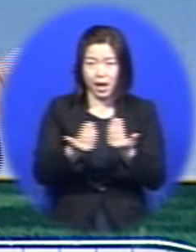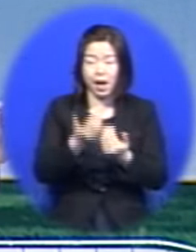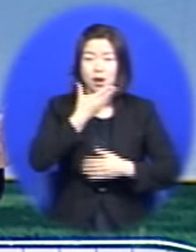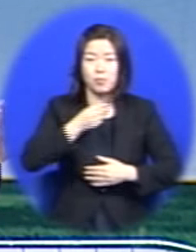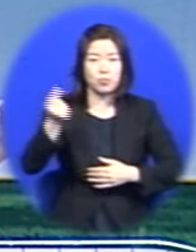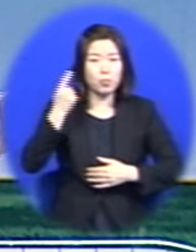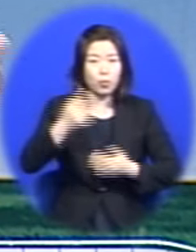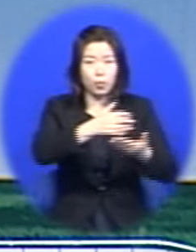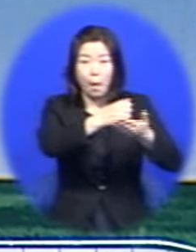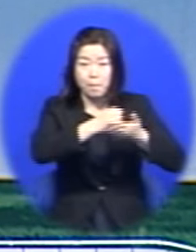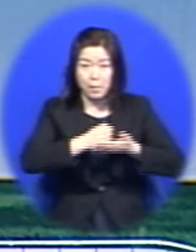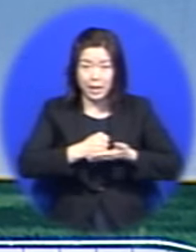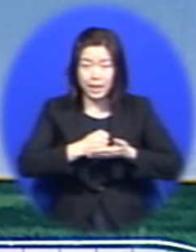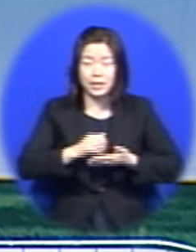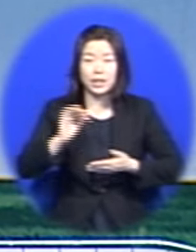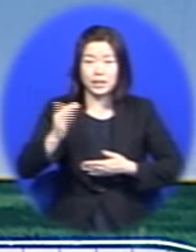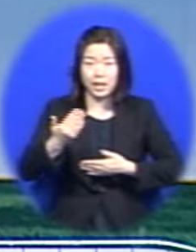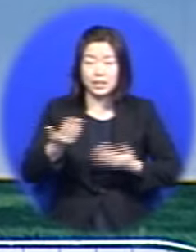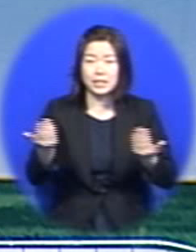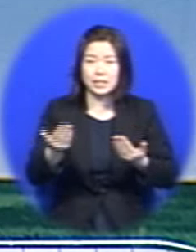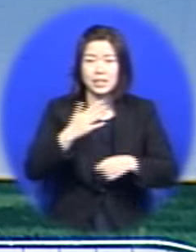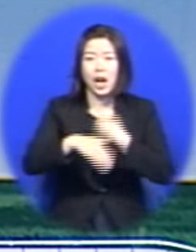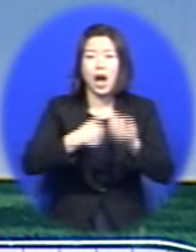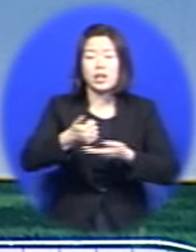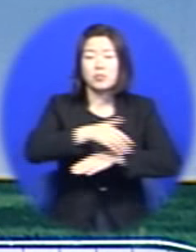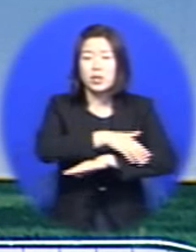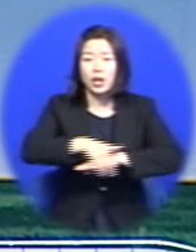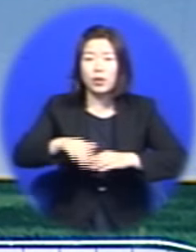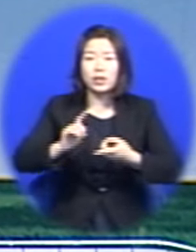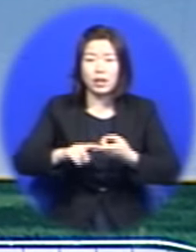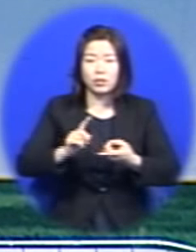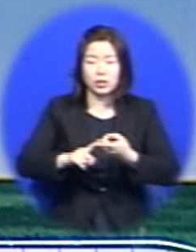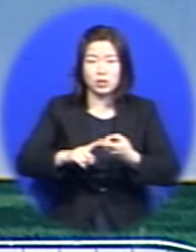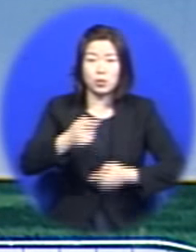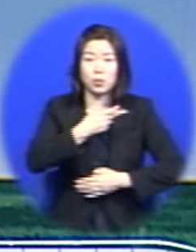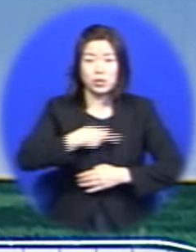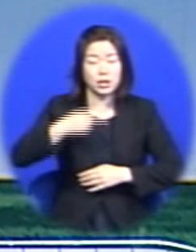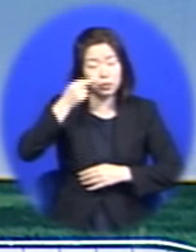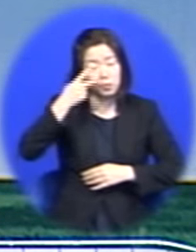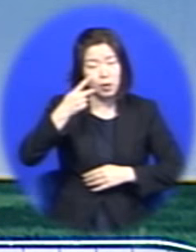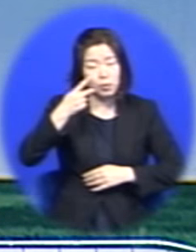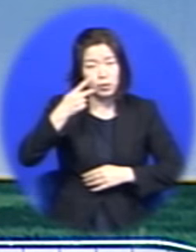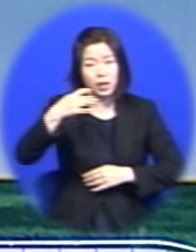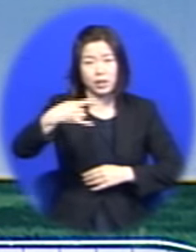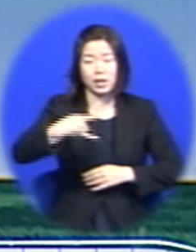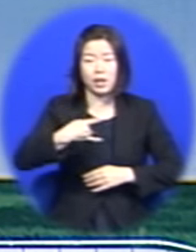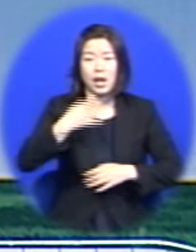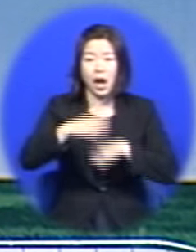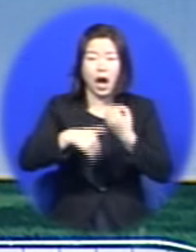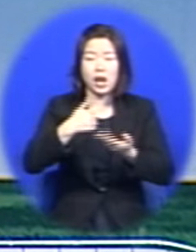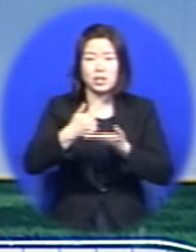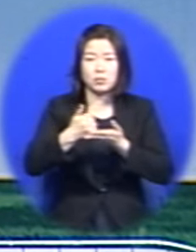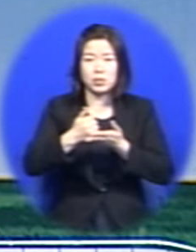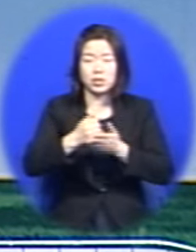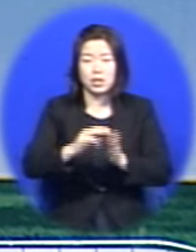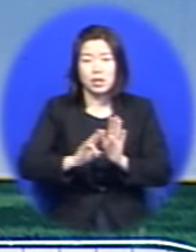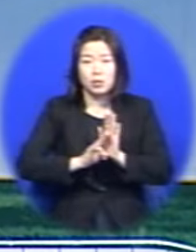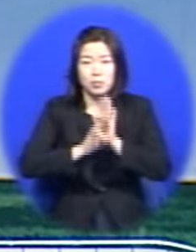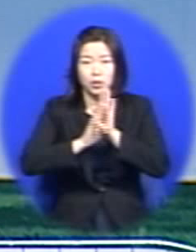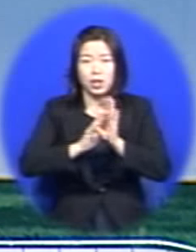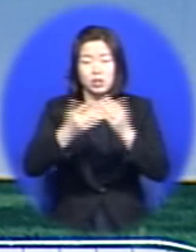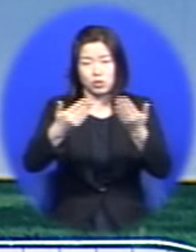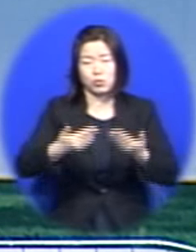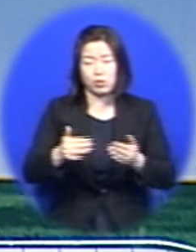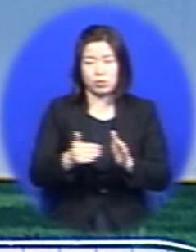복음을 받아들이게 되는 일을 하나님이 계획하셨다는 것을 사도 바울에게 하나님이 계시해 주신 거예요.